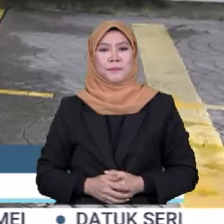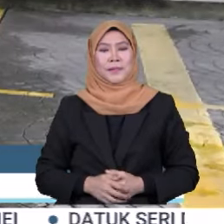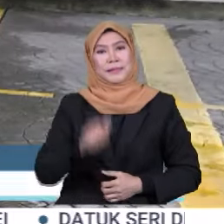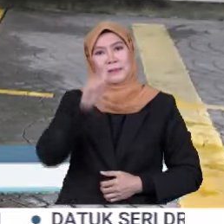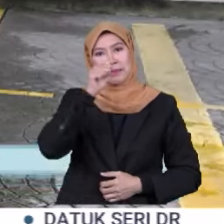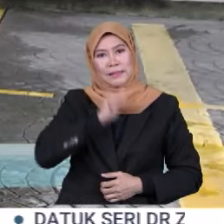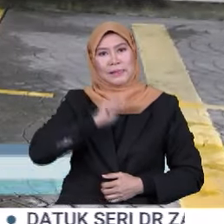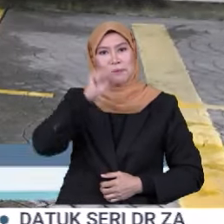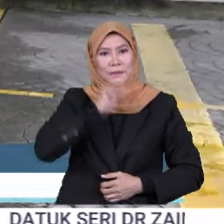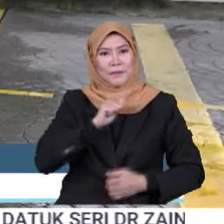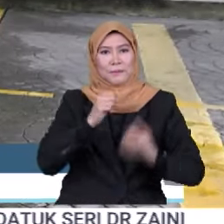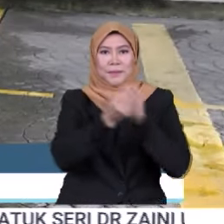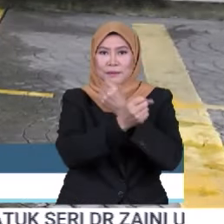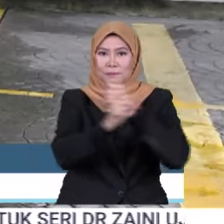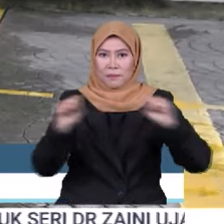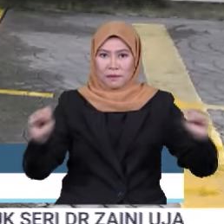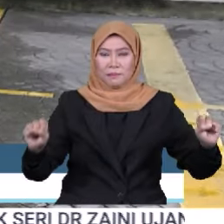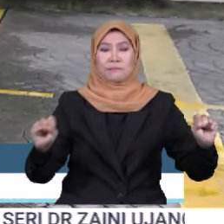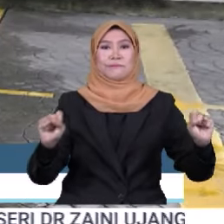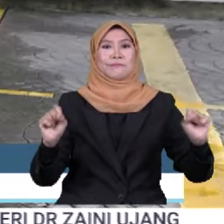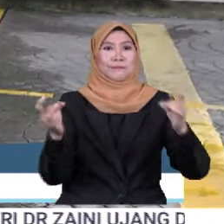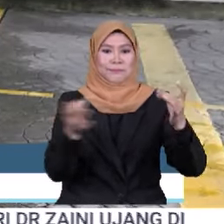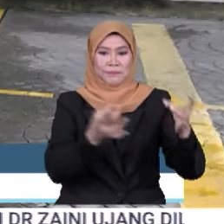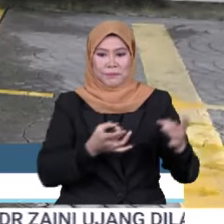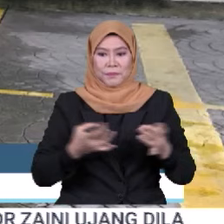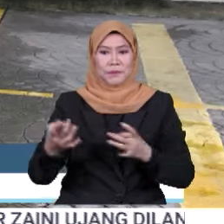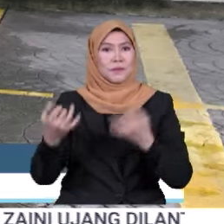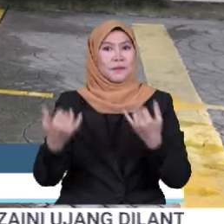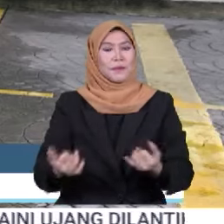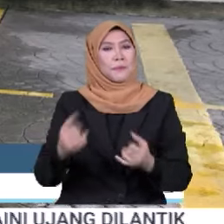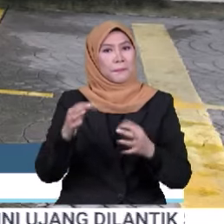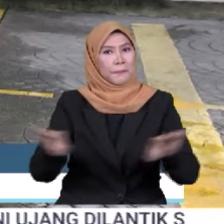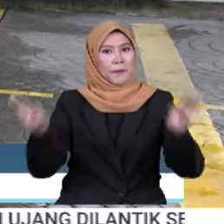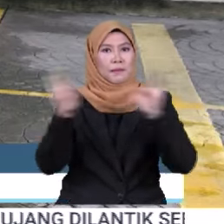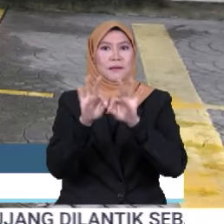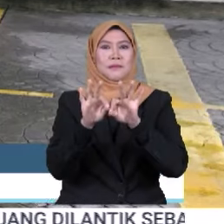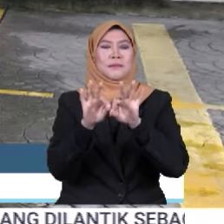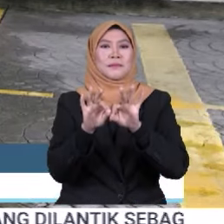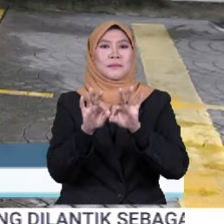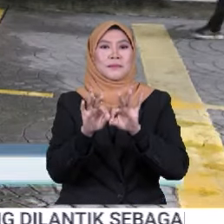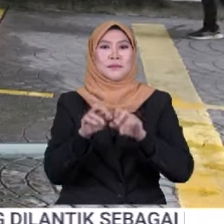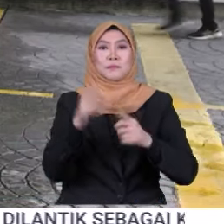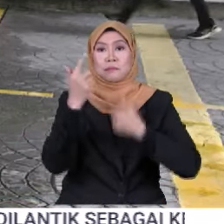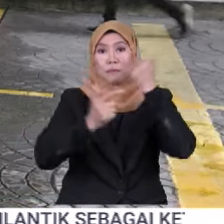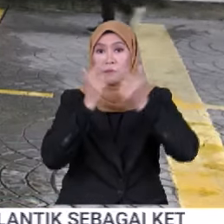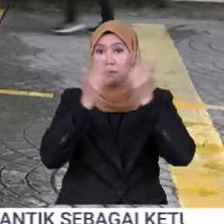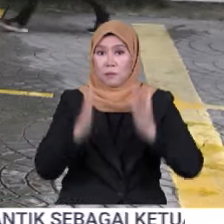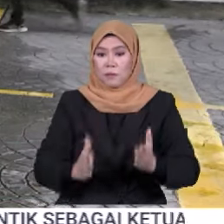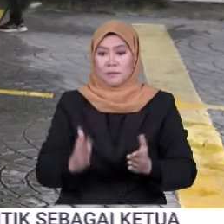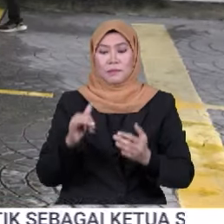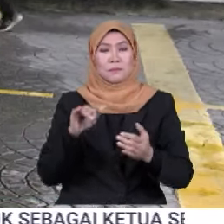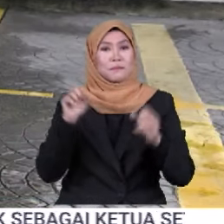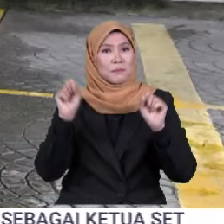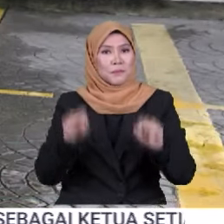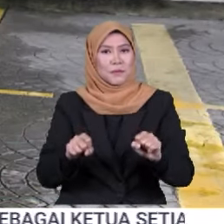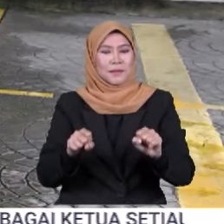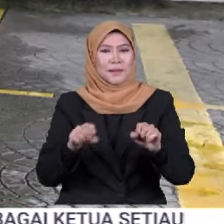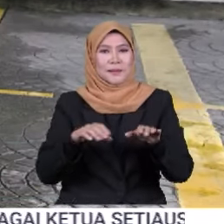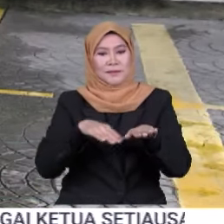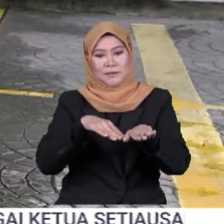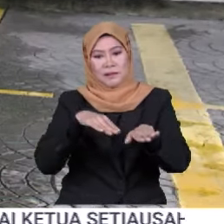Kesabaran dan persiapan rapi itu dua faktor utama yang perlu diterapkan pengembara di sini bagi mengharungi